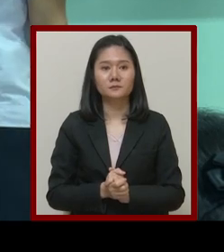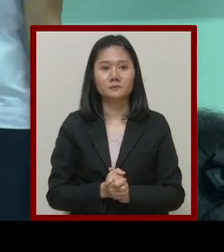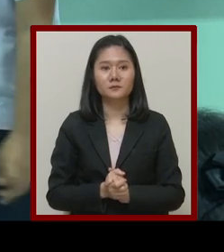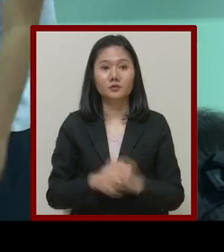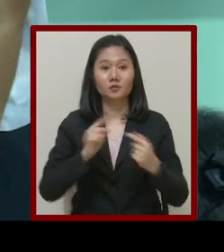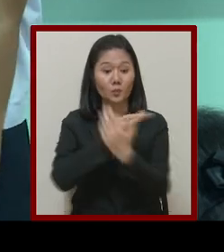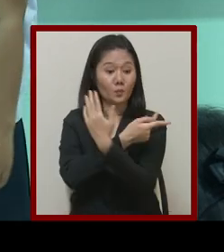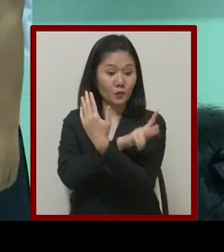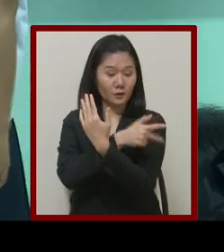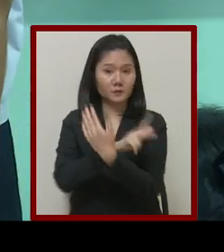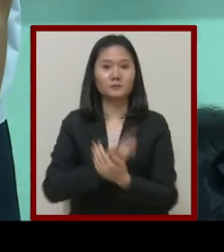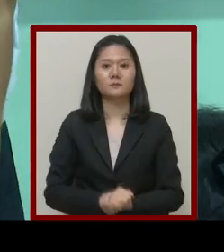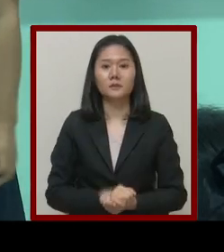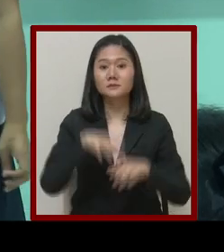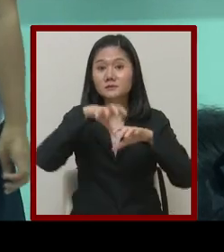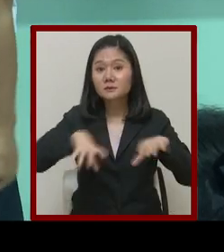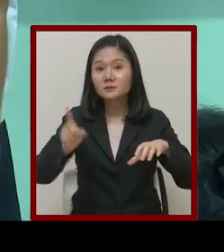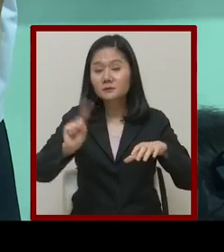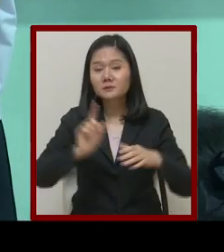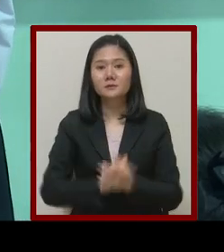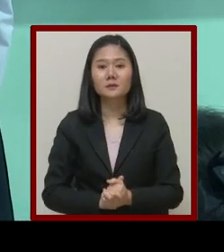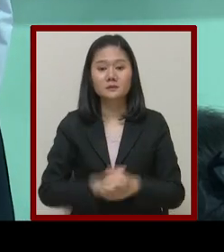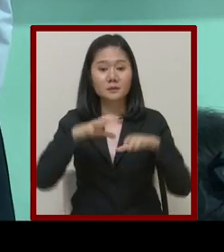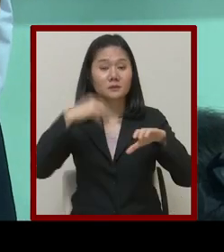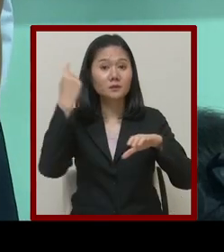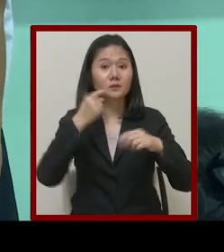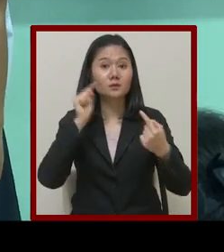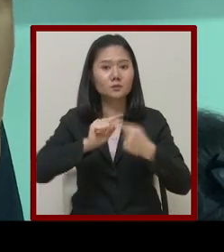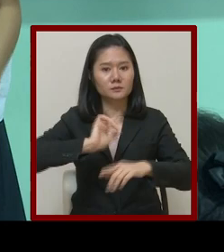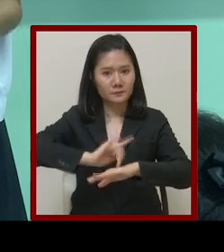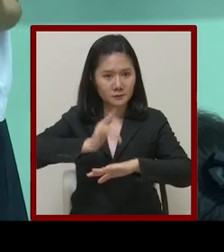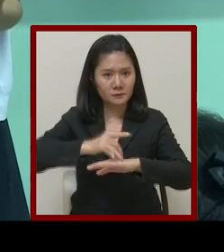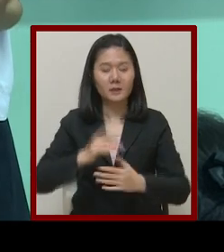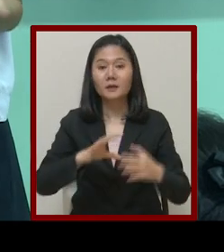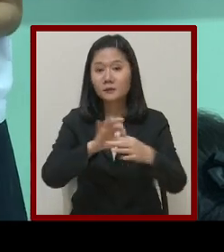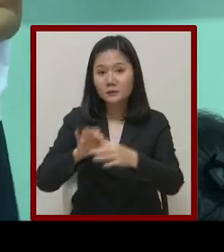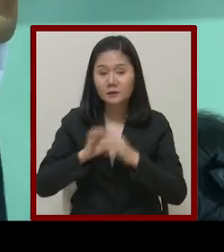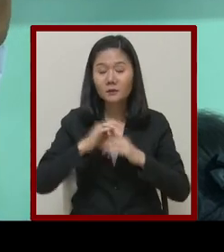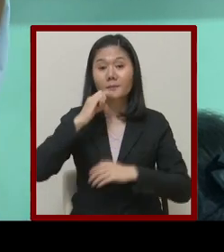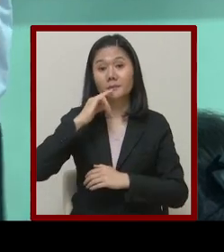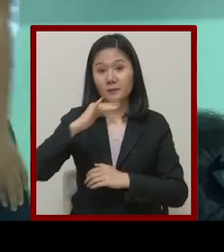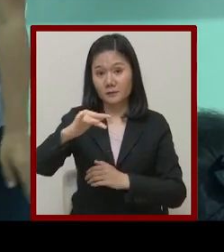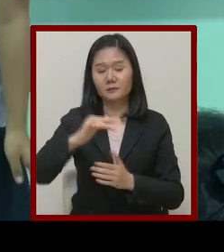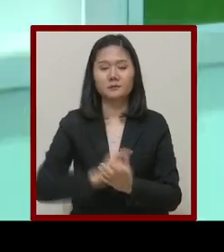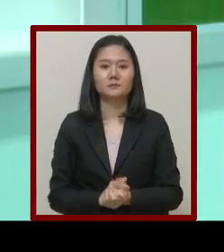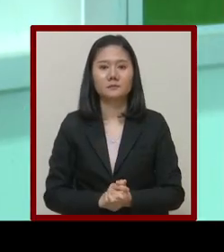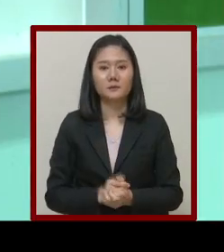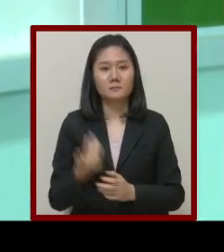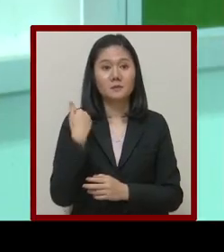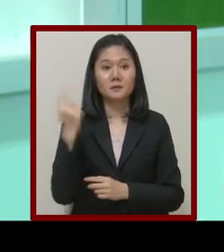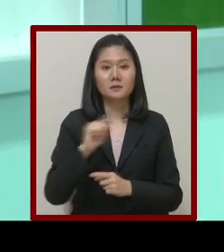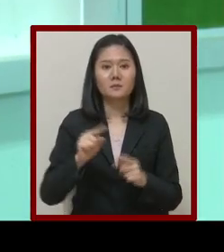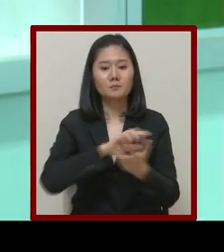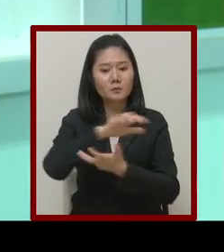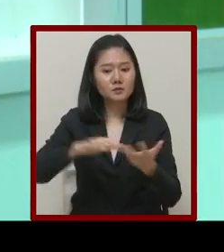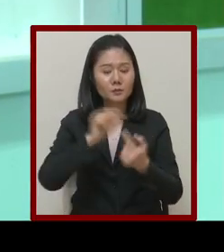ภูเก็ตนะคะเป็นสถานที่ท่องเที่ยวทางธรรมชาติที่เกี่ยวกับทะเลแล้วก็มีการผส